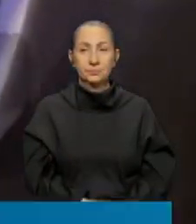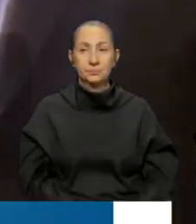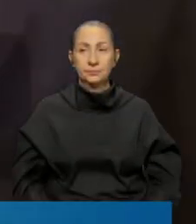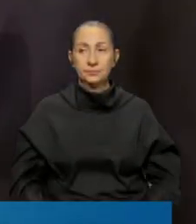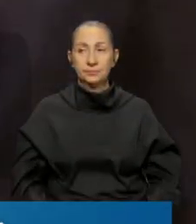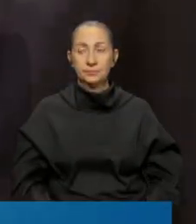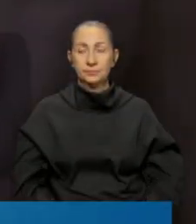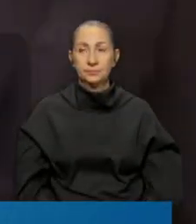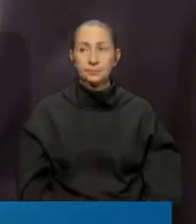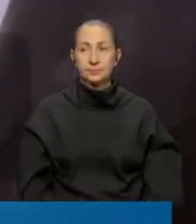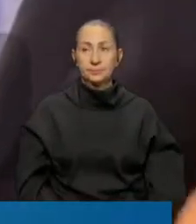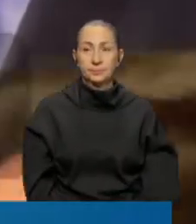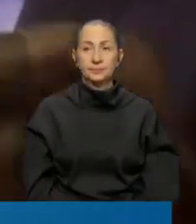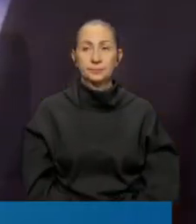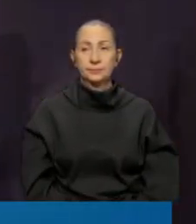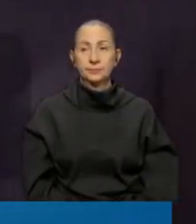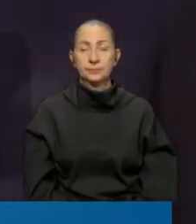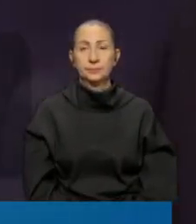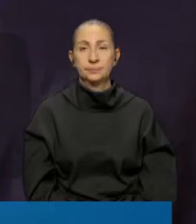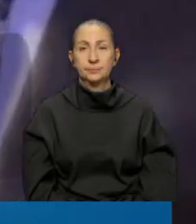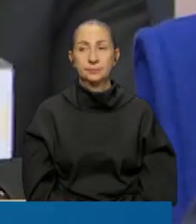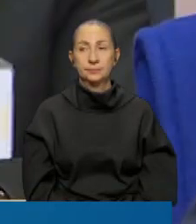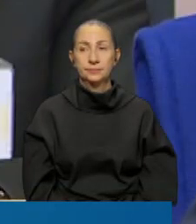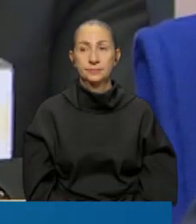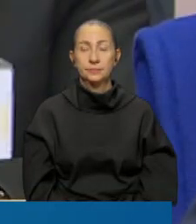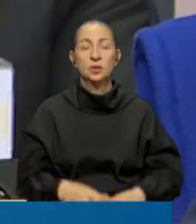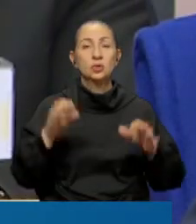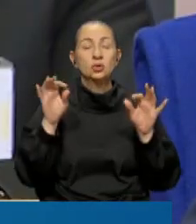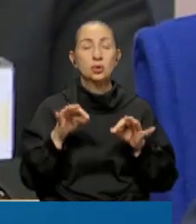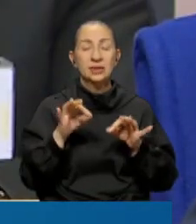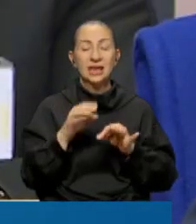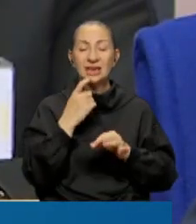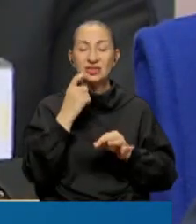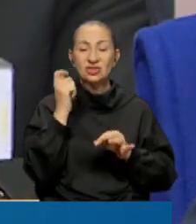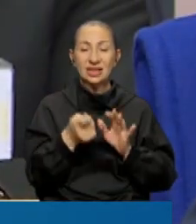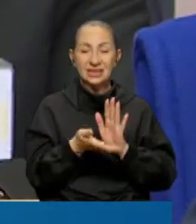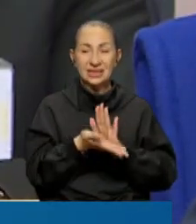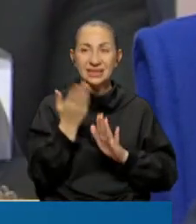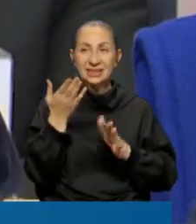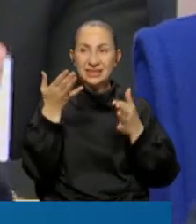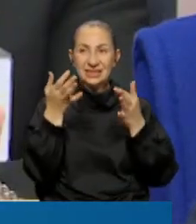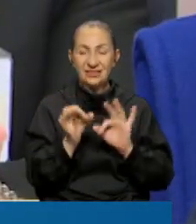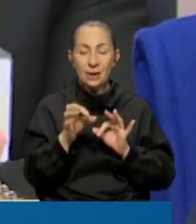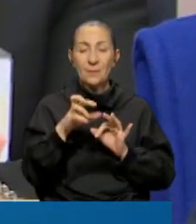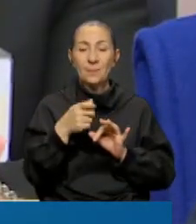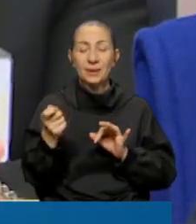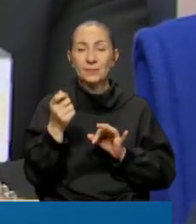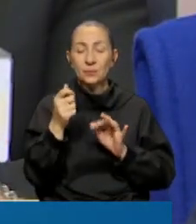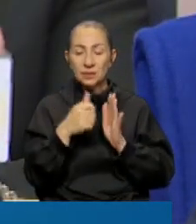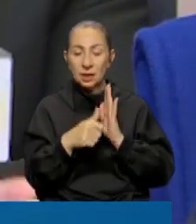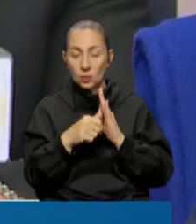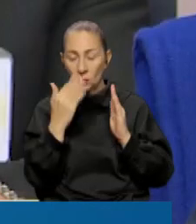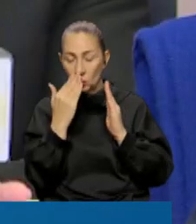ne zaman bitecek Sayın Bakan? Bir de evet. Hep beraber bitirelim. Şu anda yaş şartını kaldırsak, sıfırlasak, prim gün sayısı